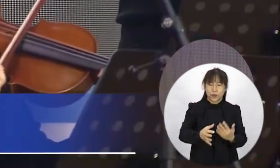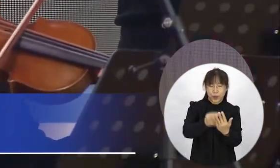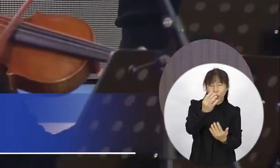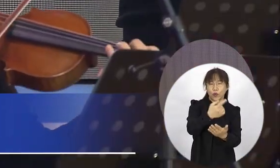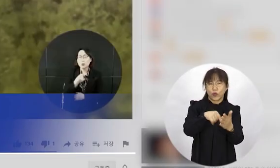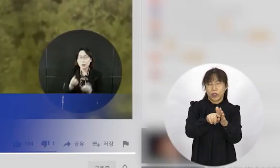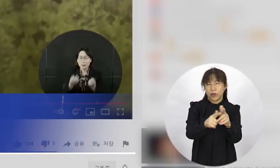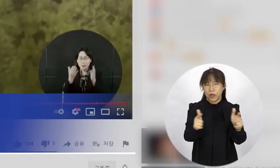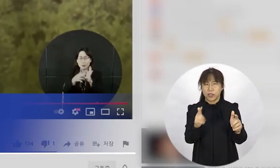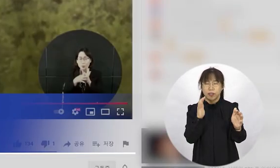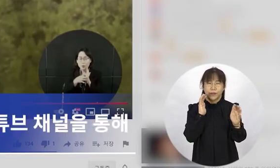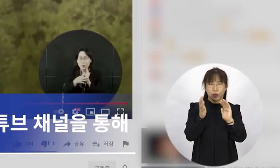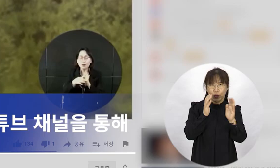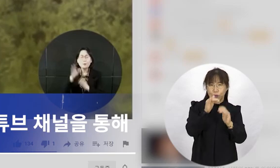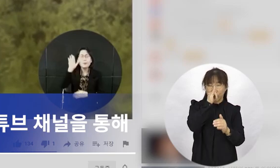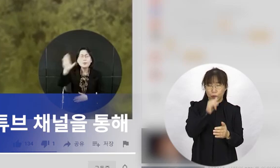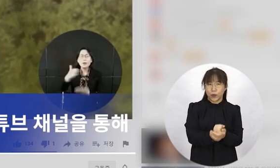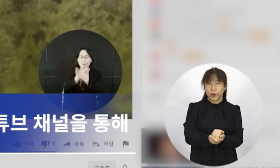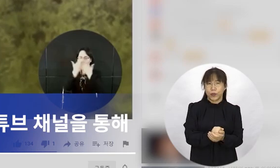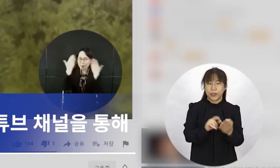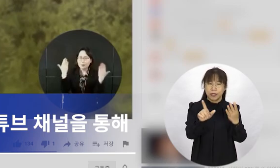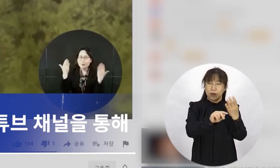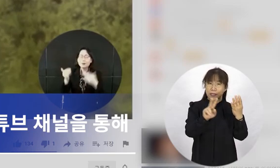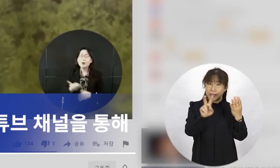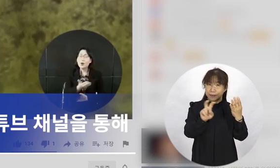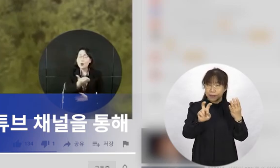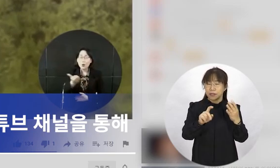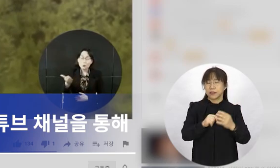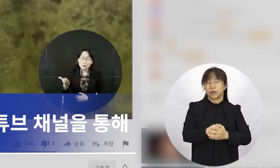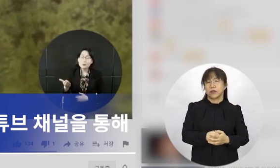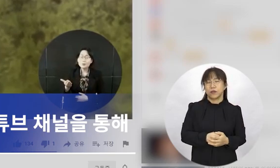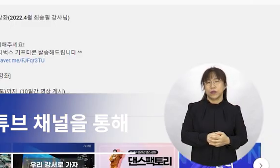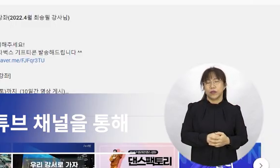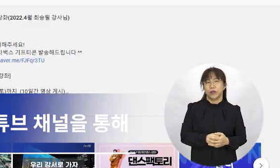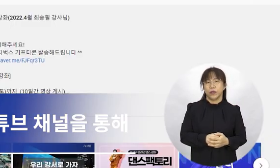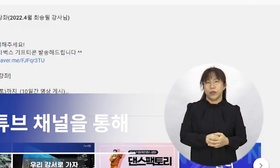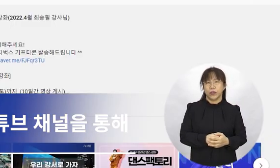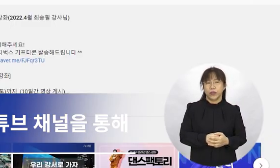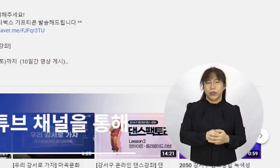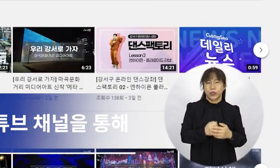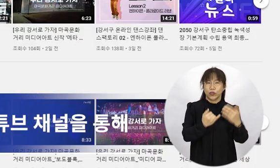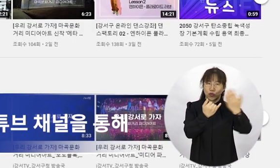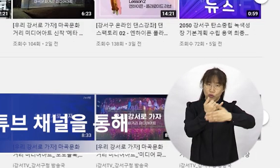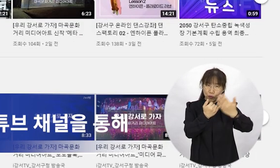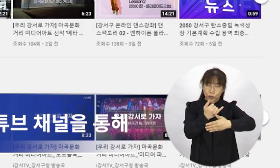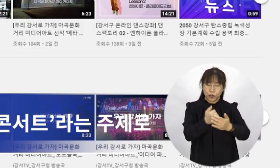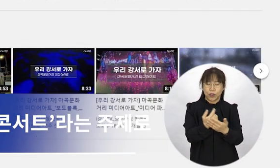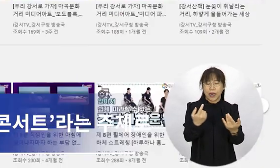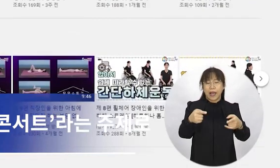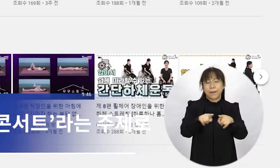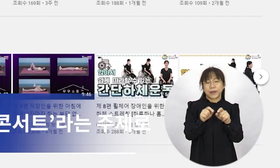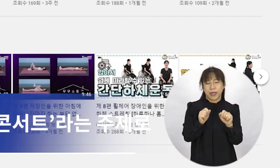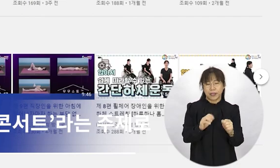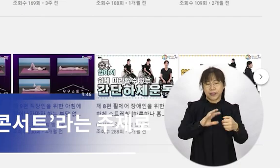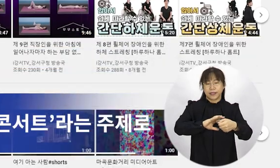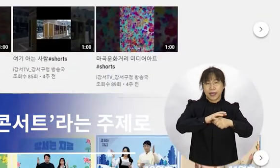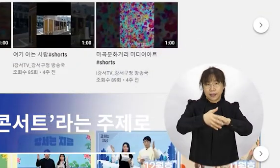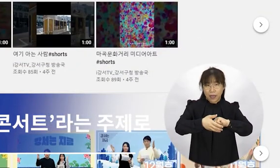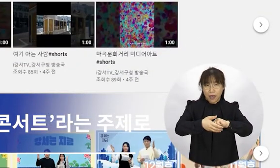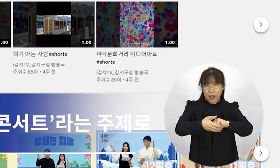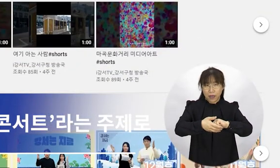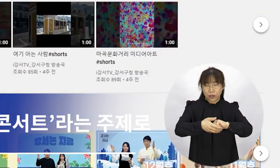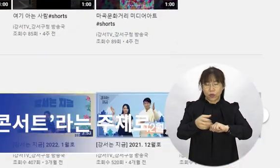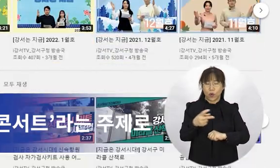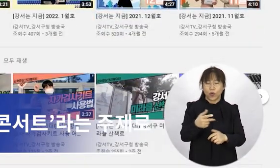토론회가 열립니다. 또 21일 목요일 4시부터는 i강서TV 유튜브 채널을 통해 함께하는 세상,